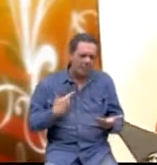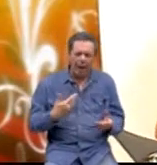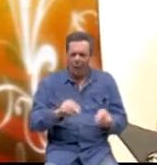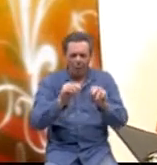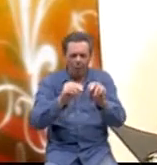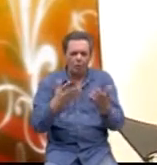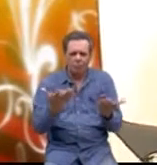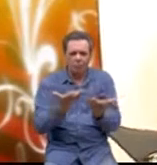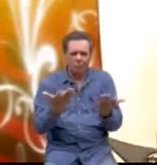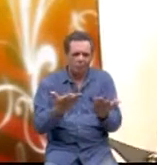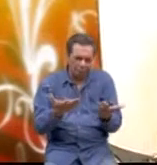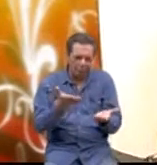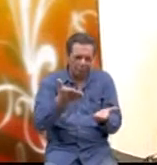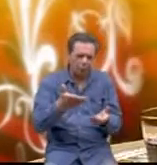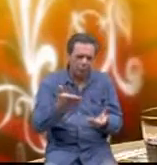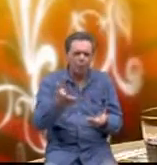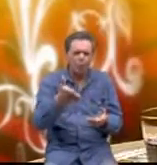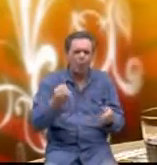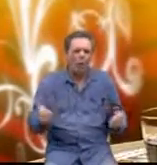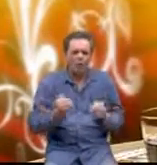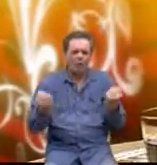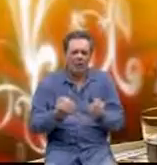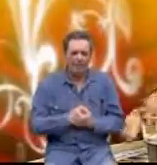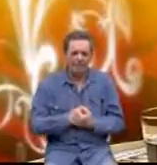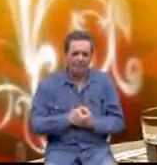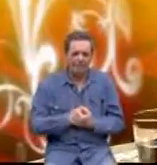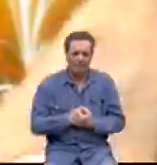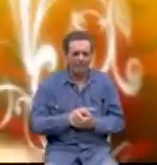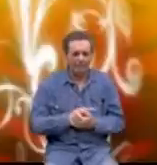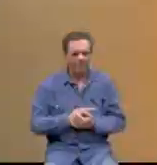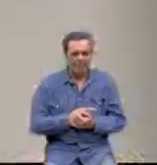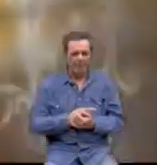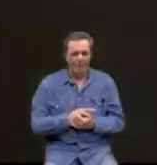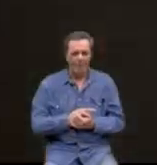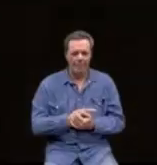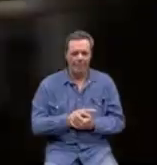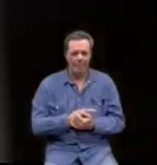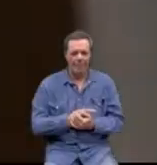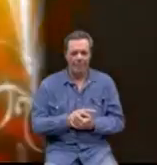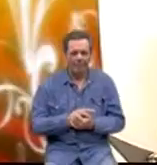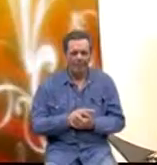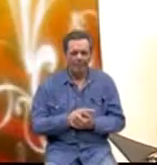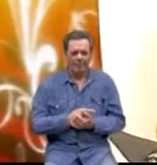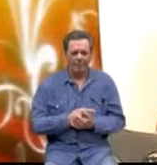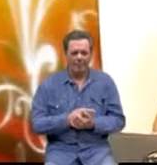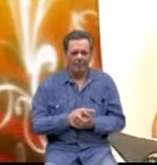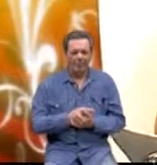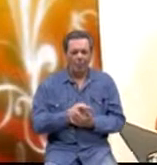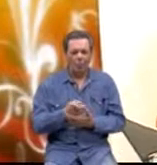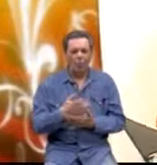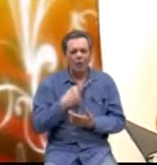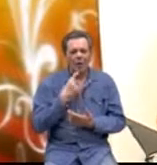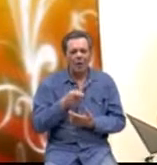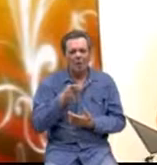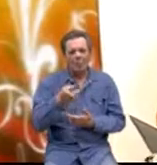i toj vještini. Ne čini da ste svakom tu radionicu mogli malo i ovdje staviti, jer je toliko puno. To je ono što vam kažem, to